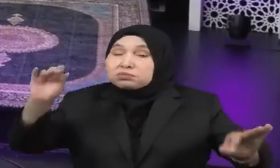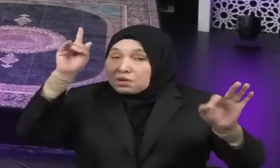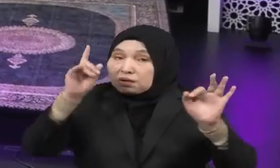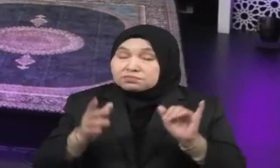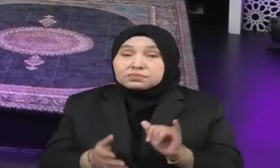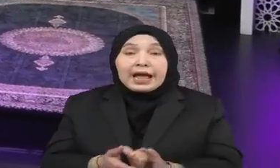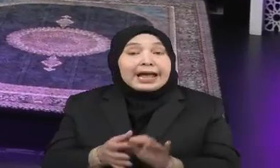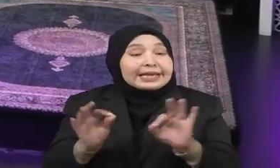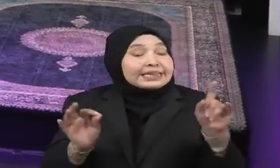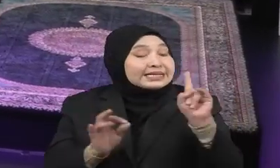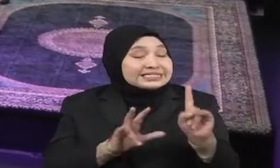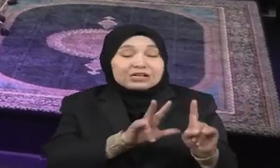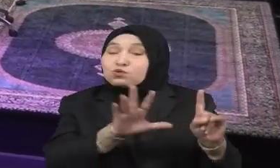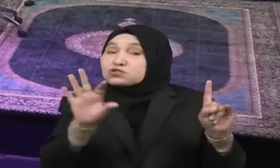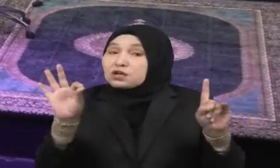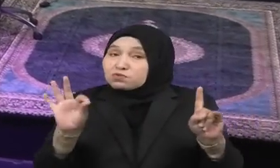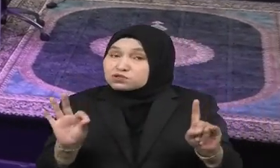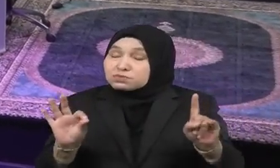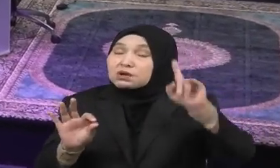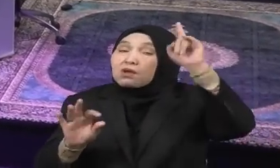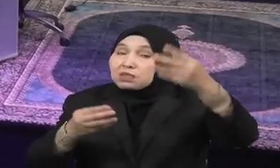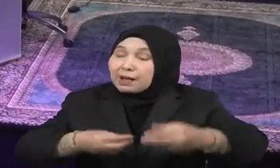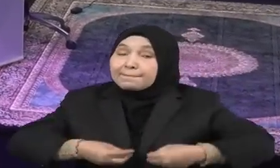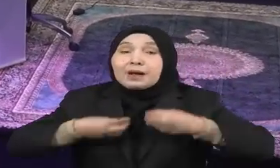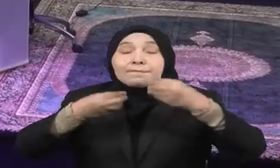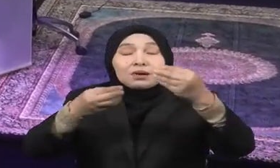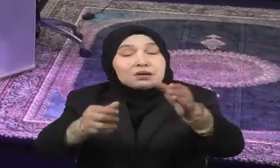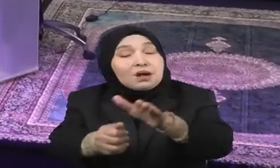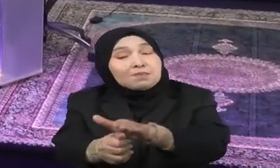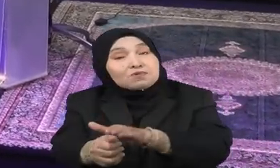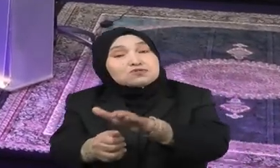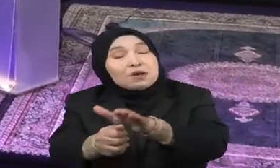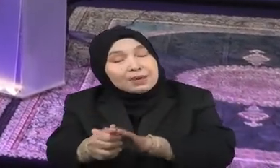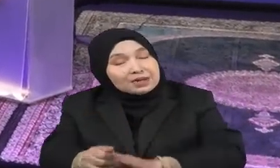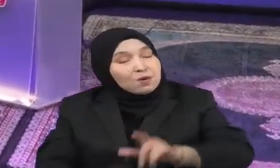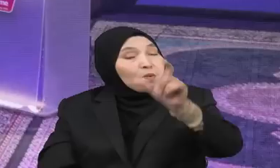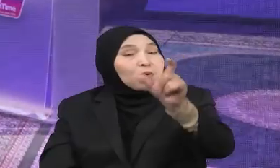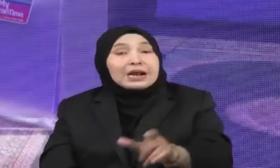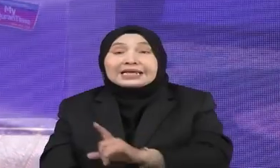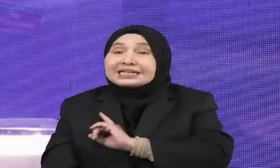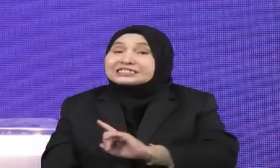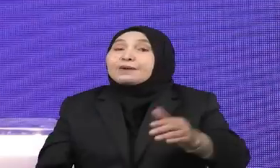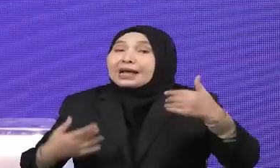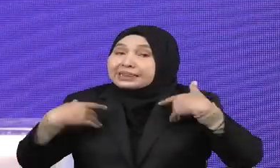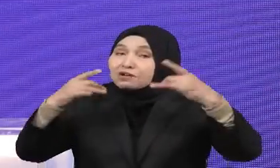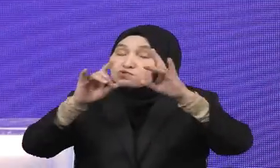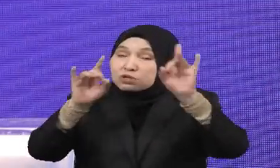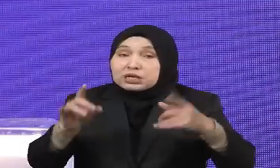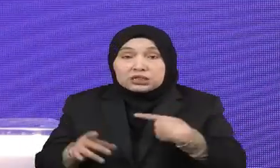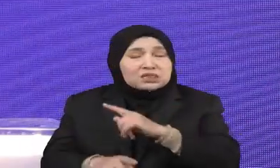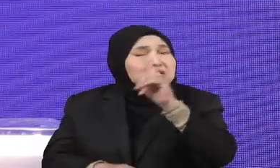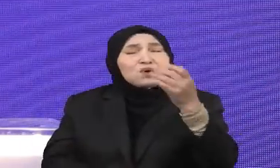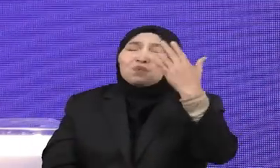ayat yang ke-139 Allah memberikan pucukan kepada umat Islam dan ada hujan mungkin kita tanya